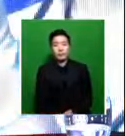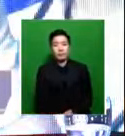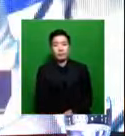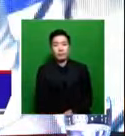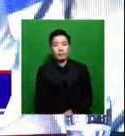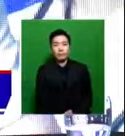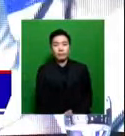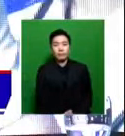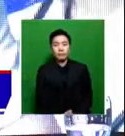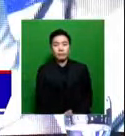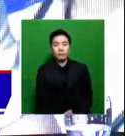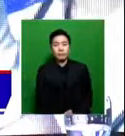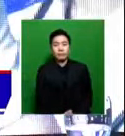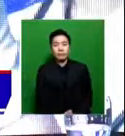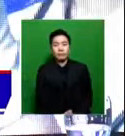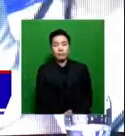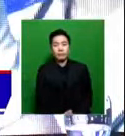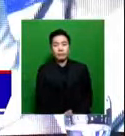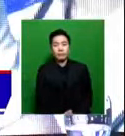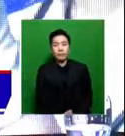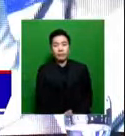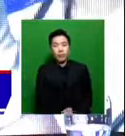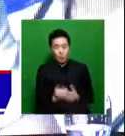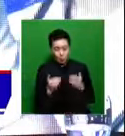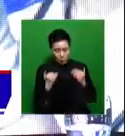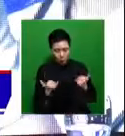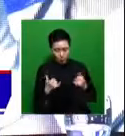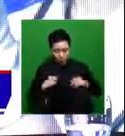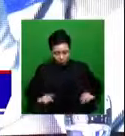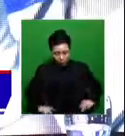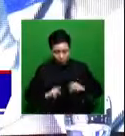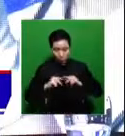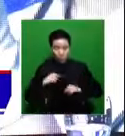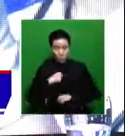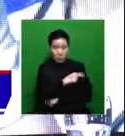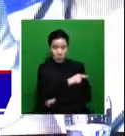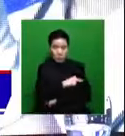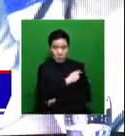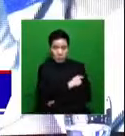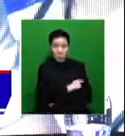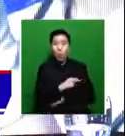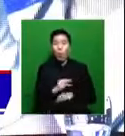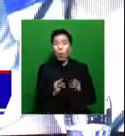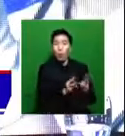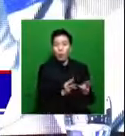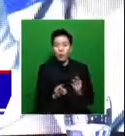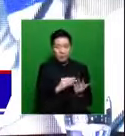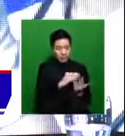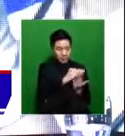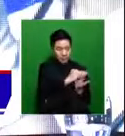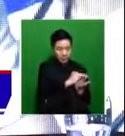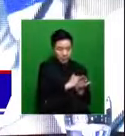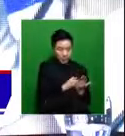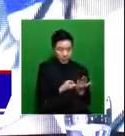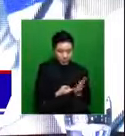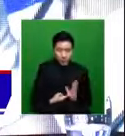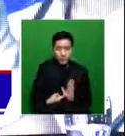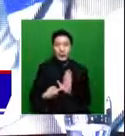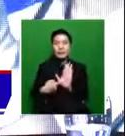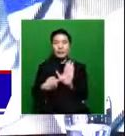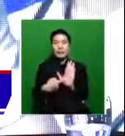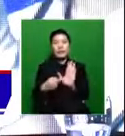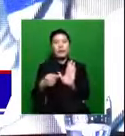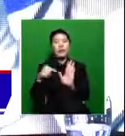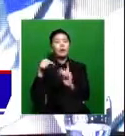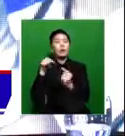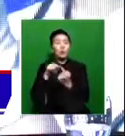ได้นำมาตรการนะครับเสนอผ่านคณะกรรมการโควิดแห่งชาติเนี่ยนะครับ